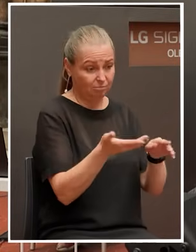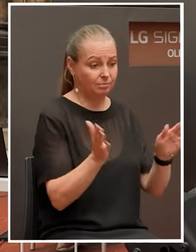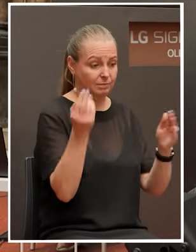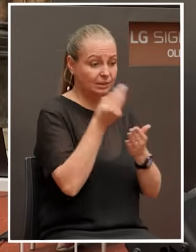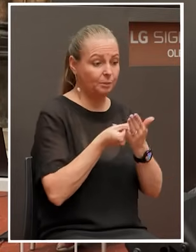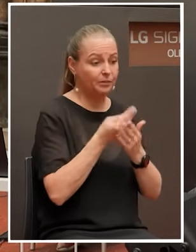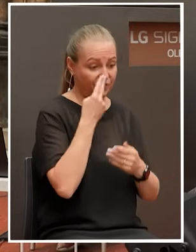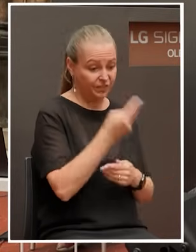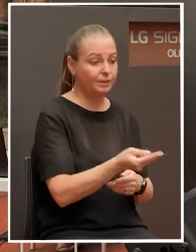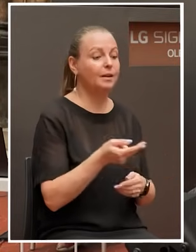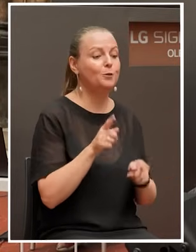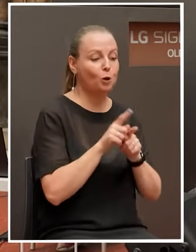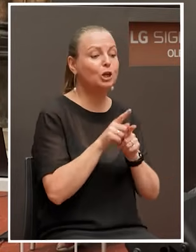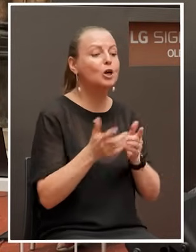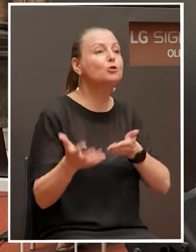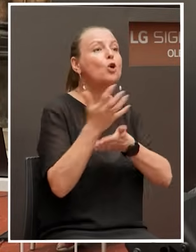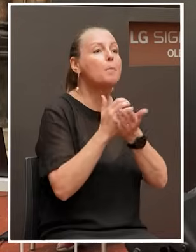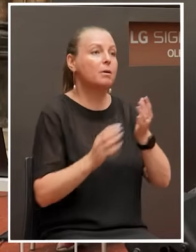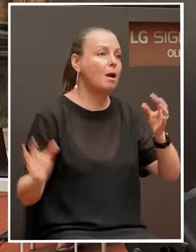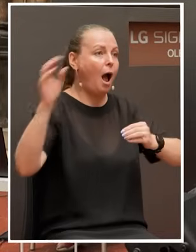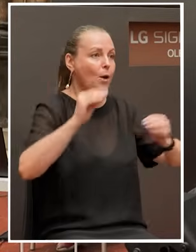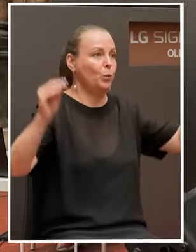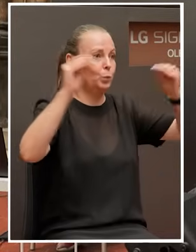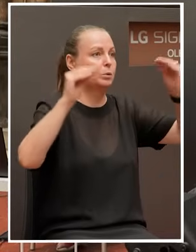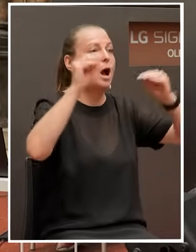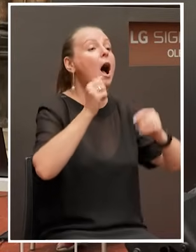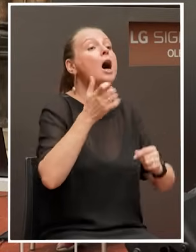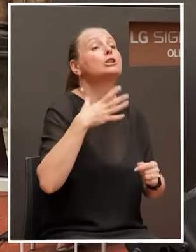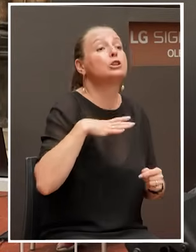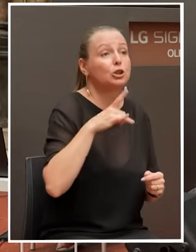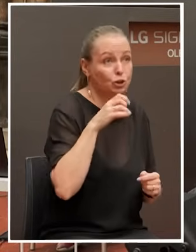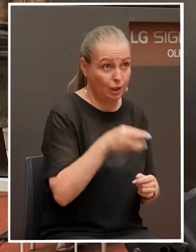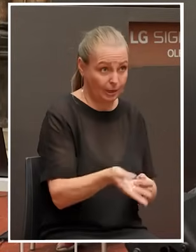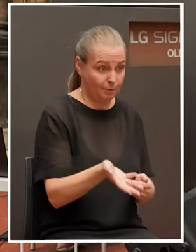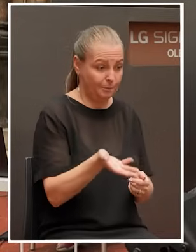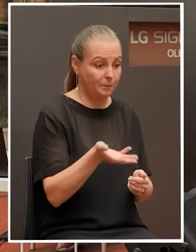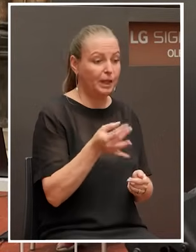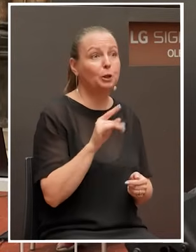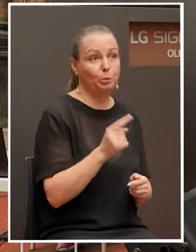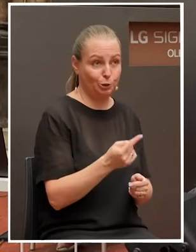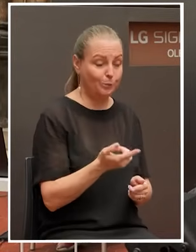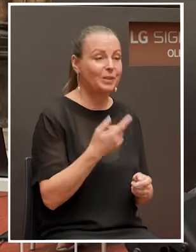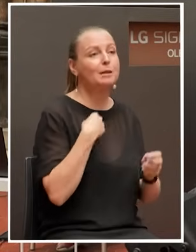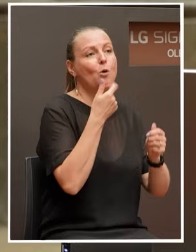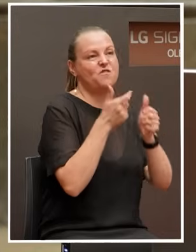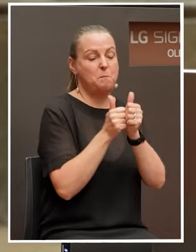Они его, очевидно, сейчас собирают. А зачем они его собирают? И почему, вот я забегая вперед, скажу,